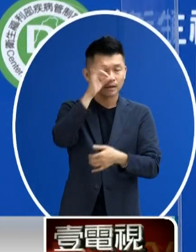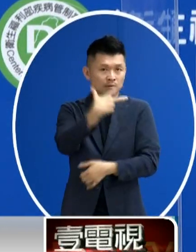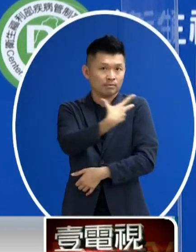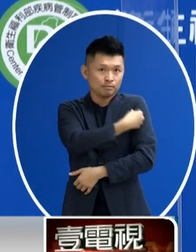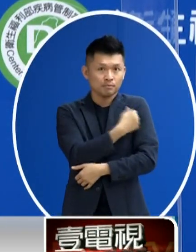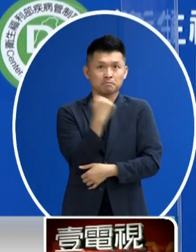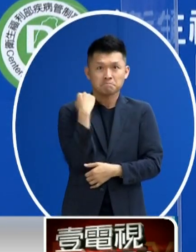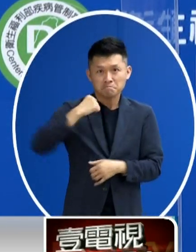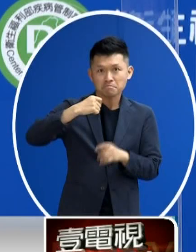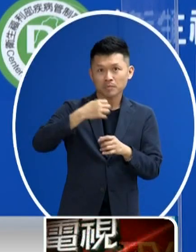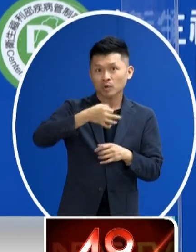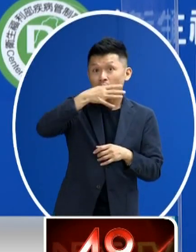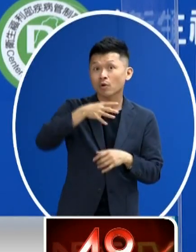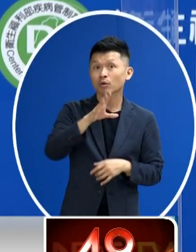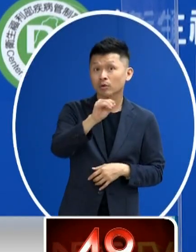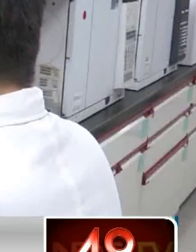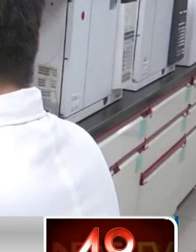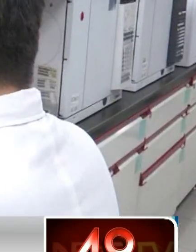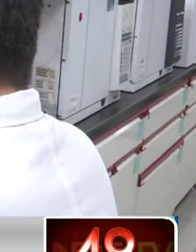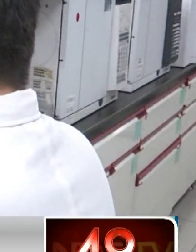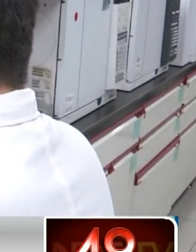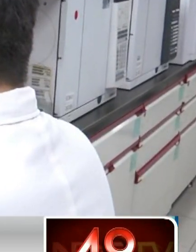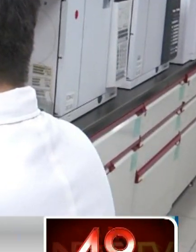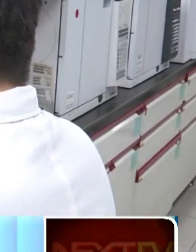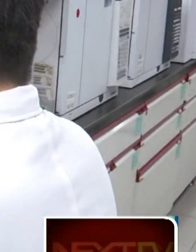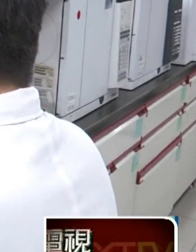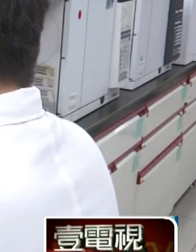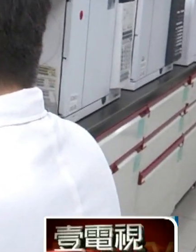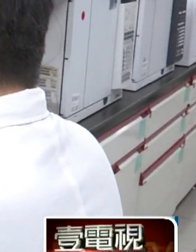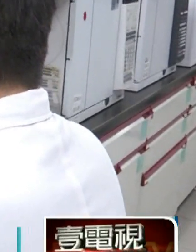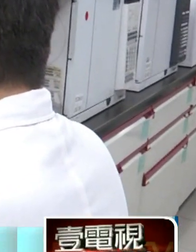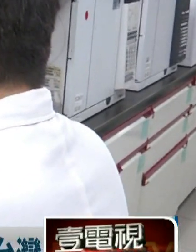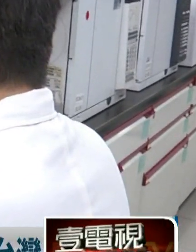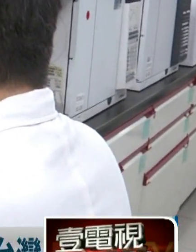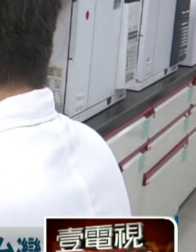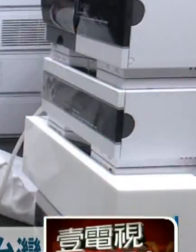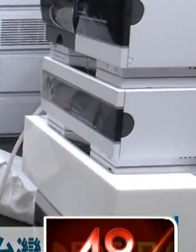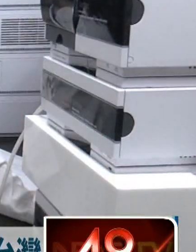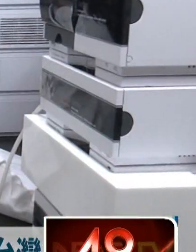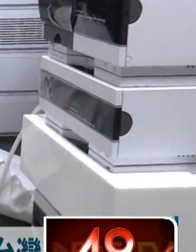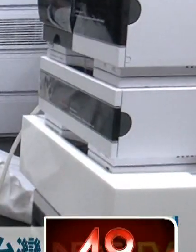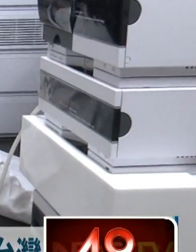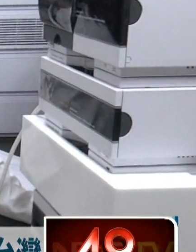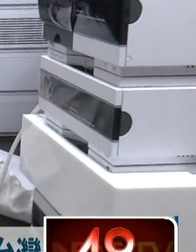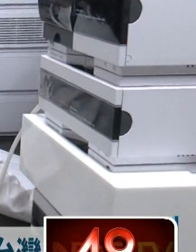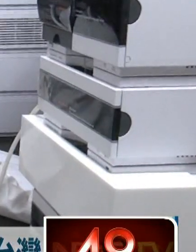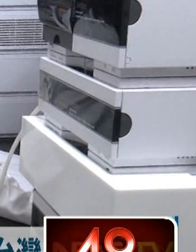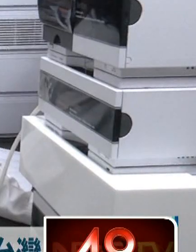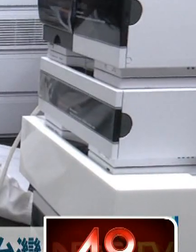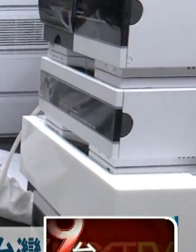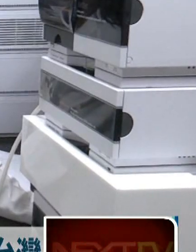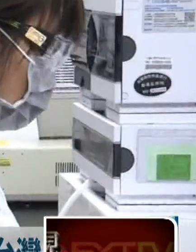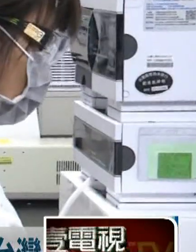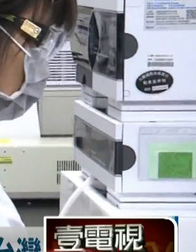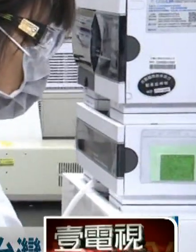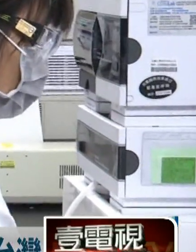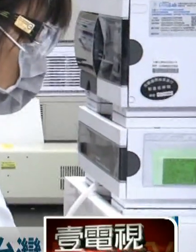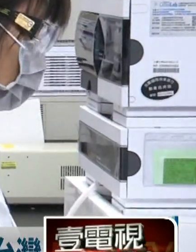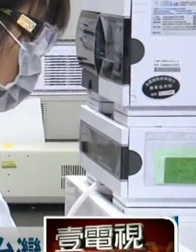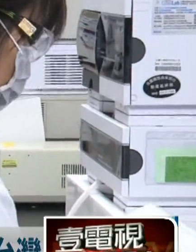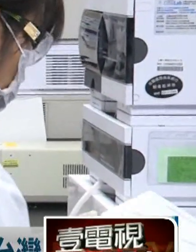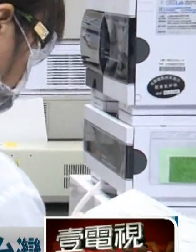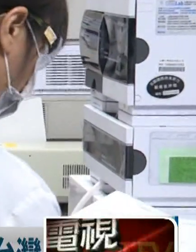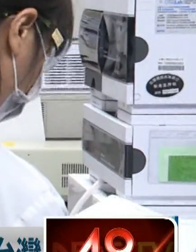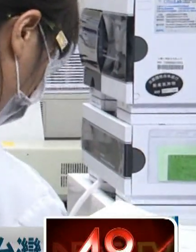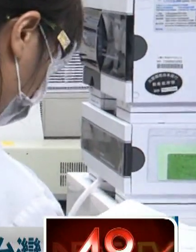性，到底到什么样的情况。 尽管疫苗进度步上轨道，但动物实验甚至临床一期、二期要完全成功，还得再等